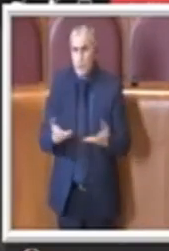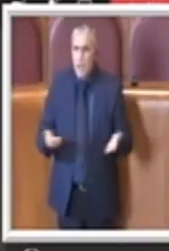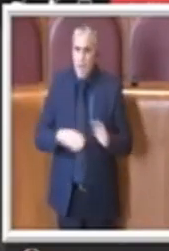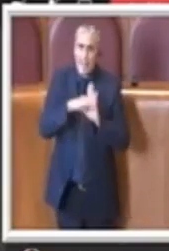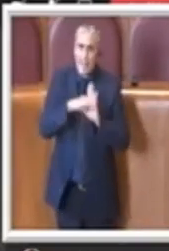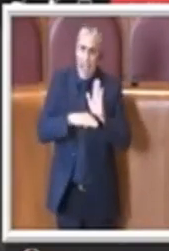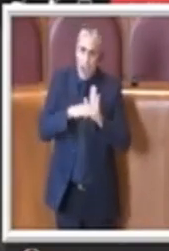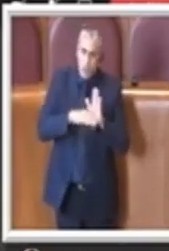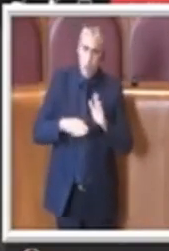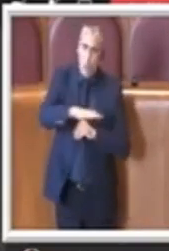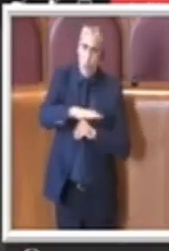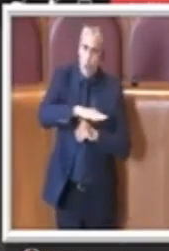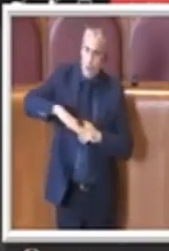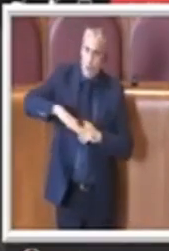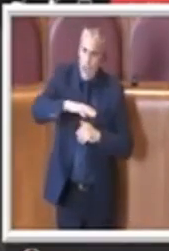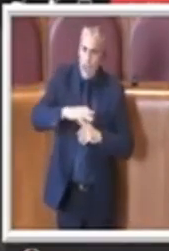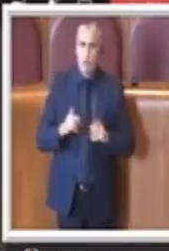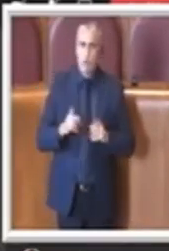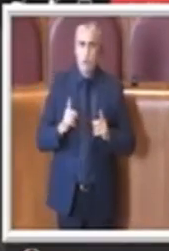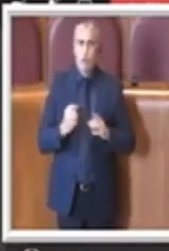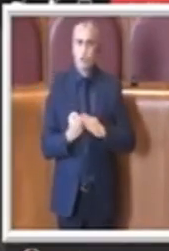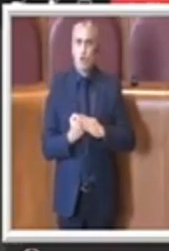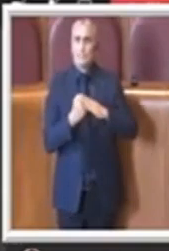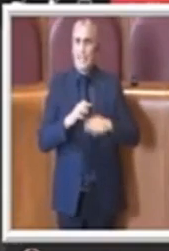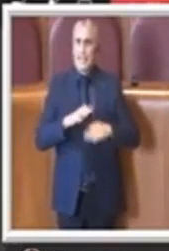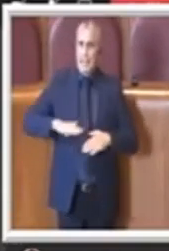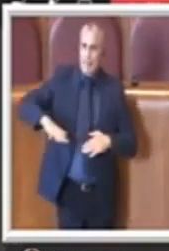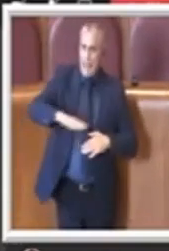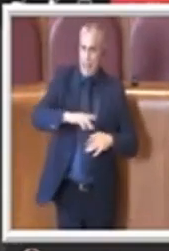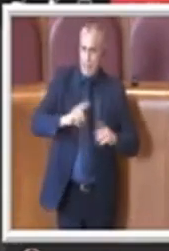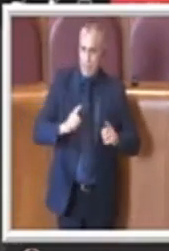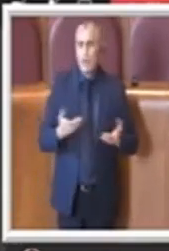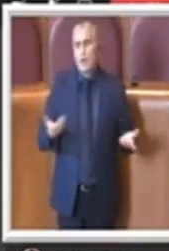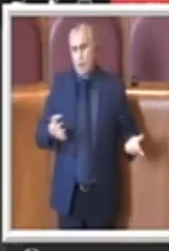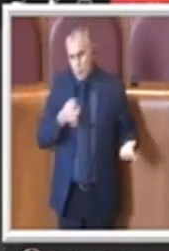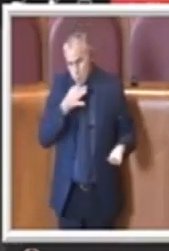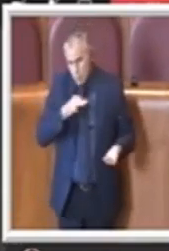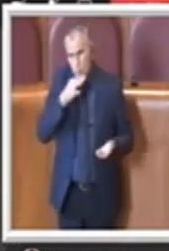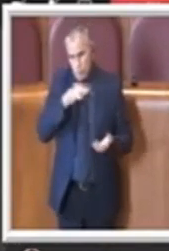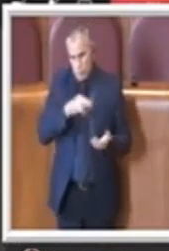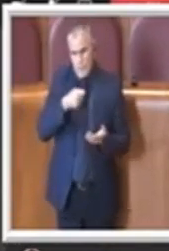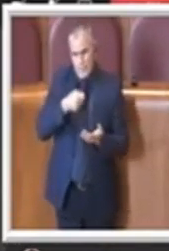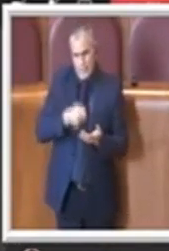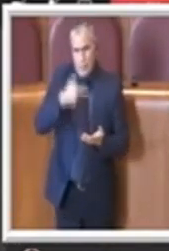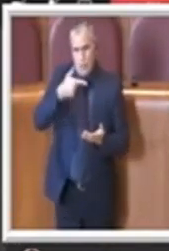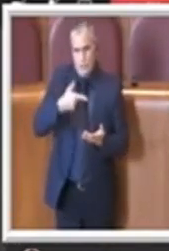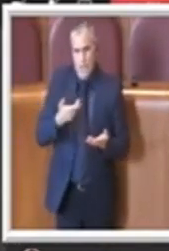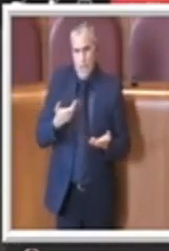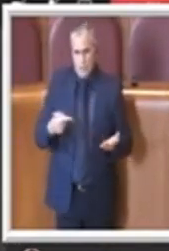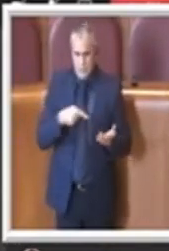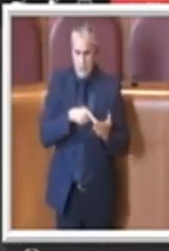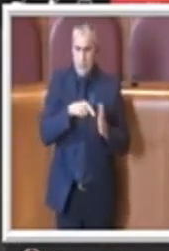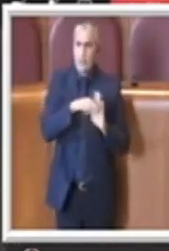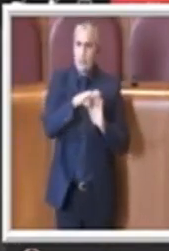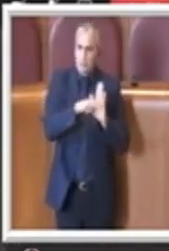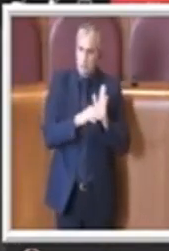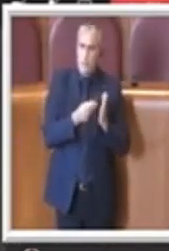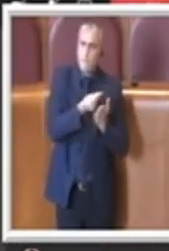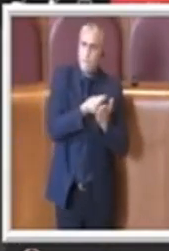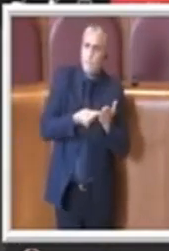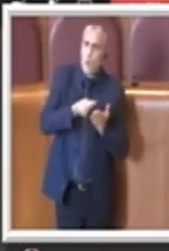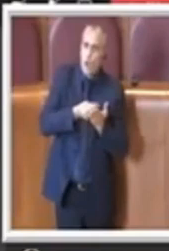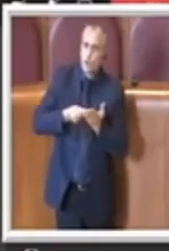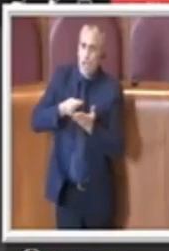me sembra molto importante e molto pieno di progetti è